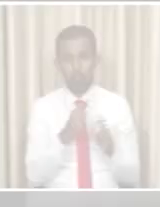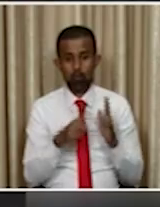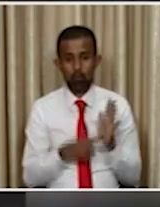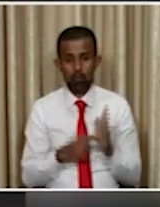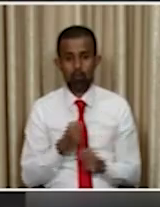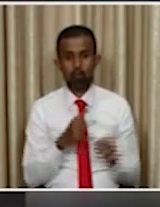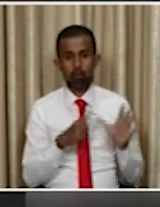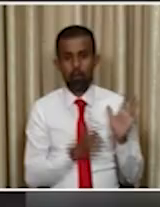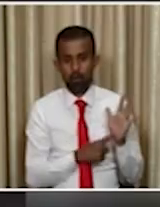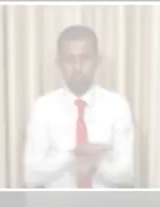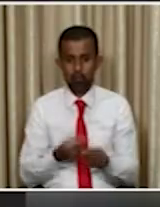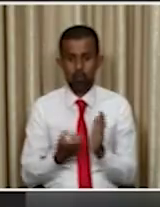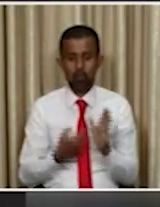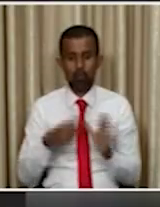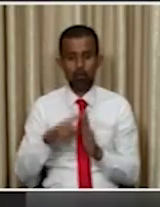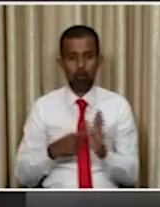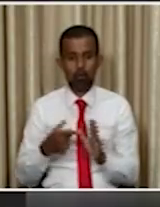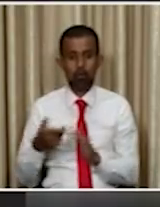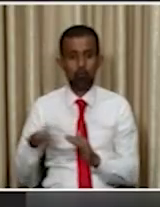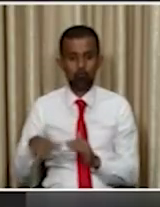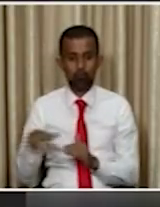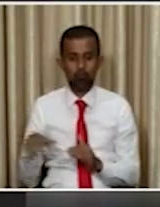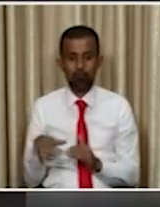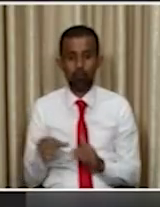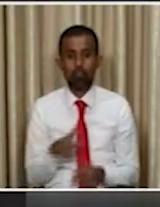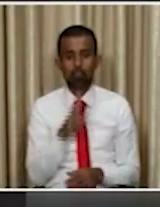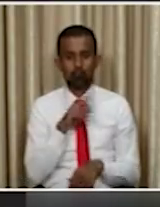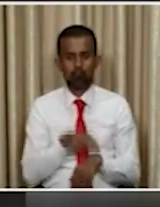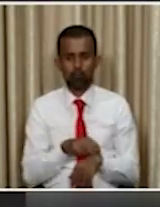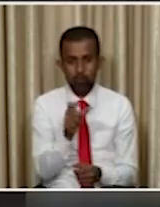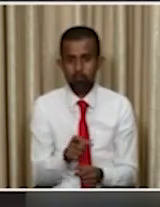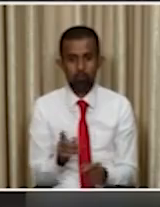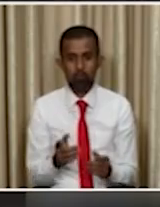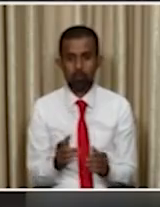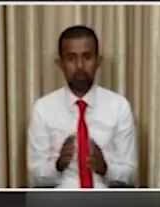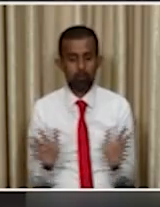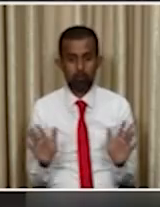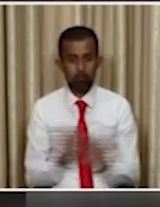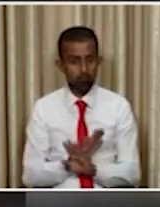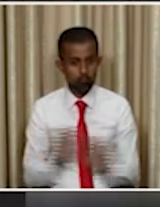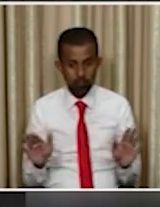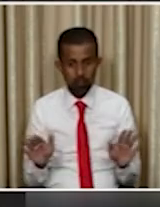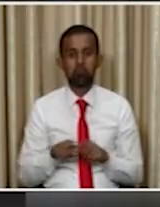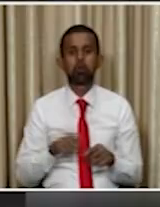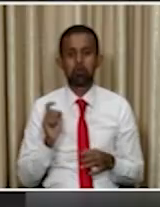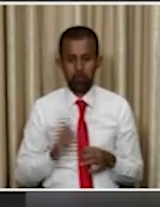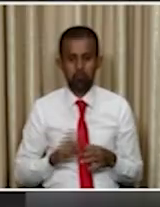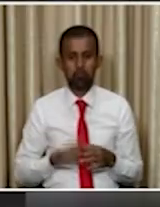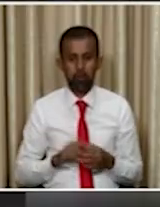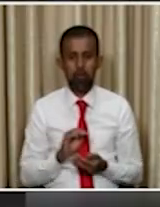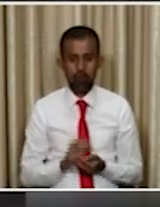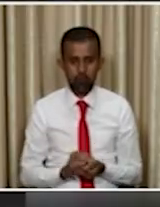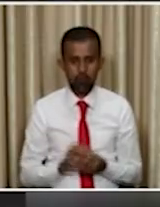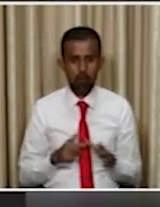ගල්බඩ ඒ ආශ්‍රිත රජාවෙල මේ වෙනකොට මහ දවාලේ 3 දෙනෙක් මරලා තියෙනවා. මෙන්න මේ වගේ තර්ජනයක් තියෙනවා.